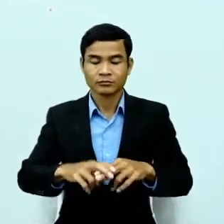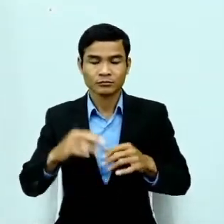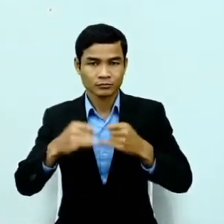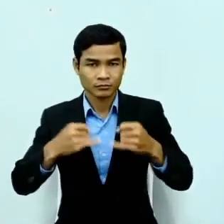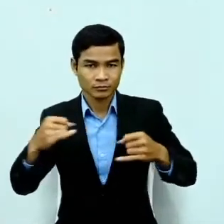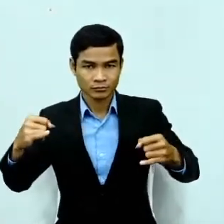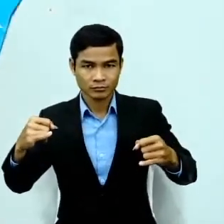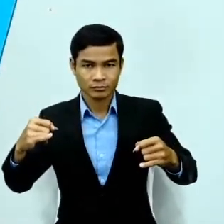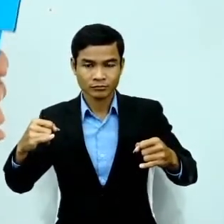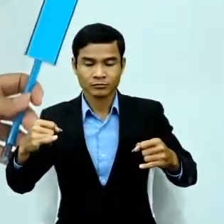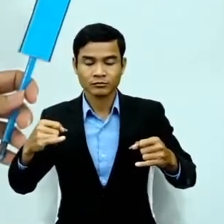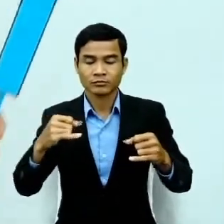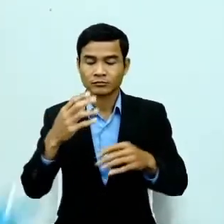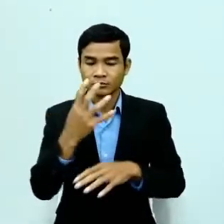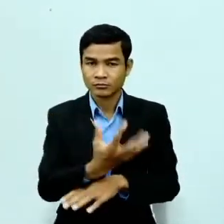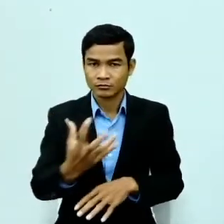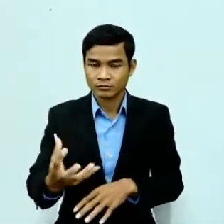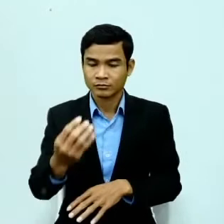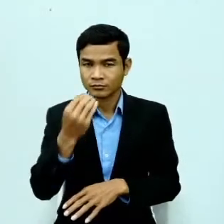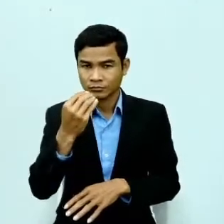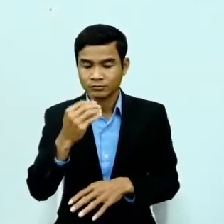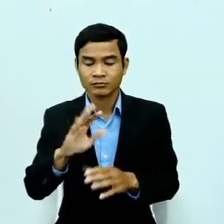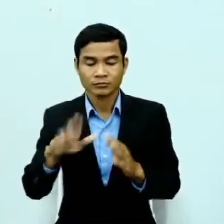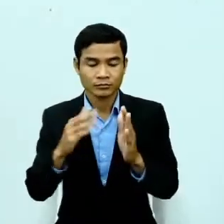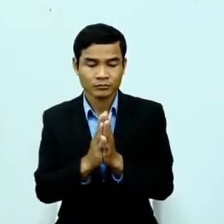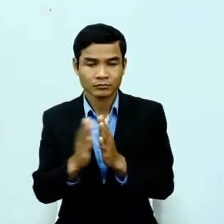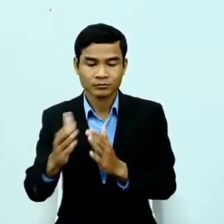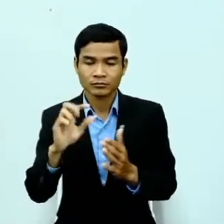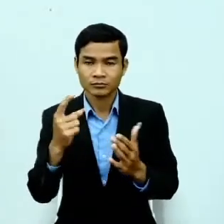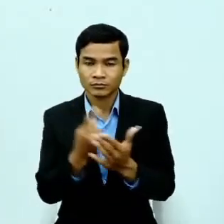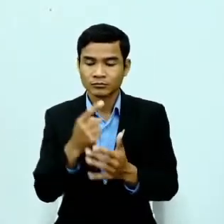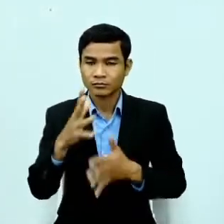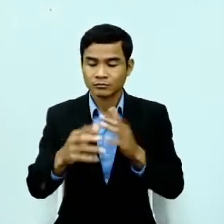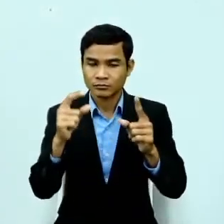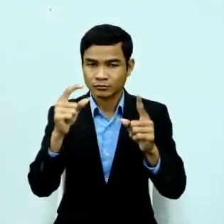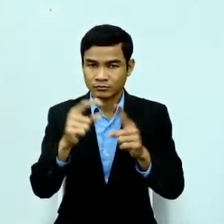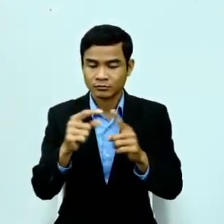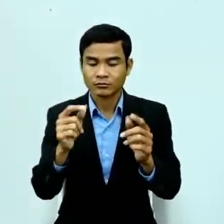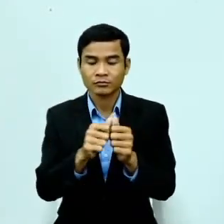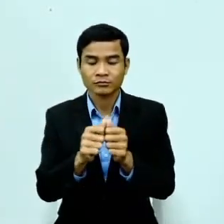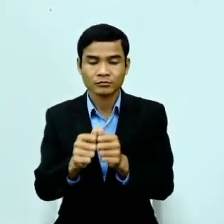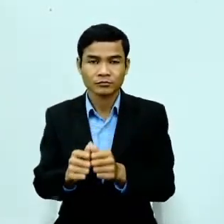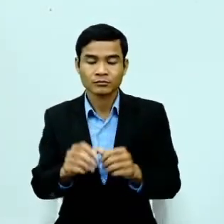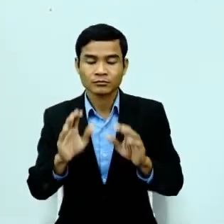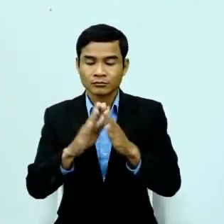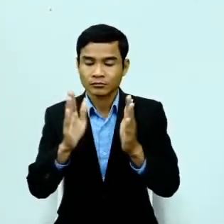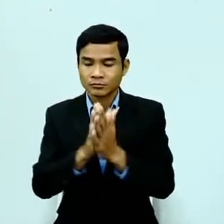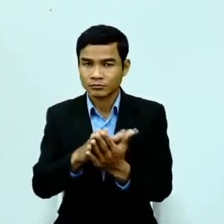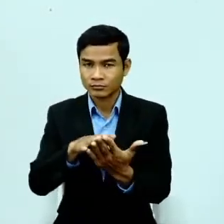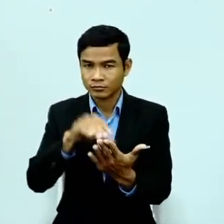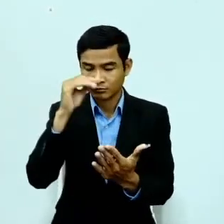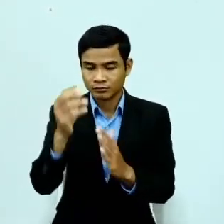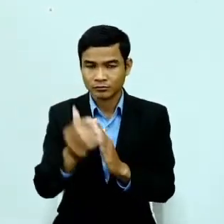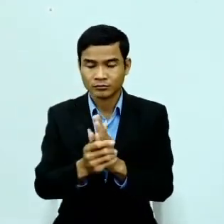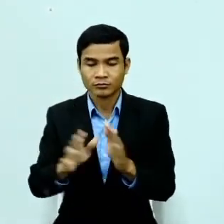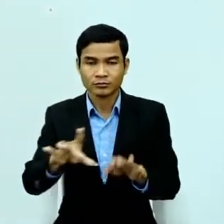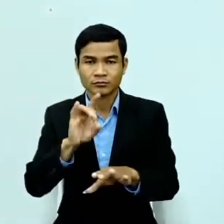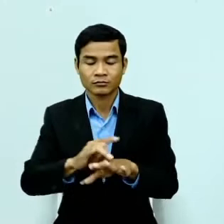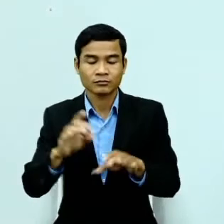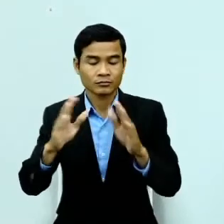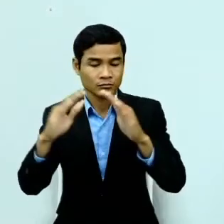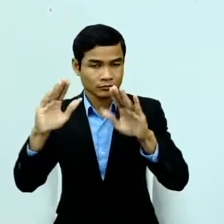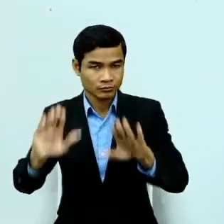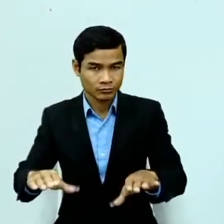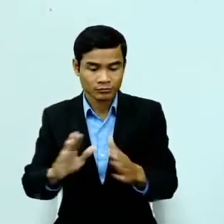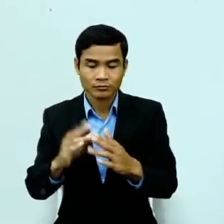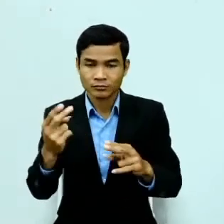bó a hà chà ở con đã ban cho room an bị nơi khnông xịp hơi sạc sạc cố bên đại con nộp tiếc con